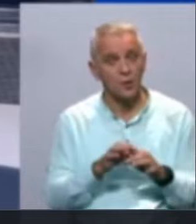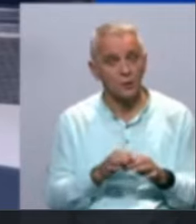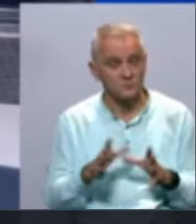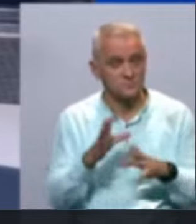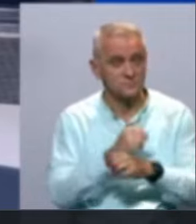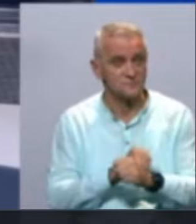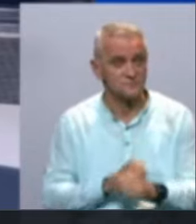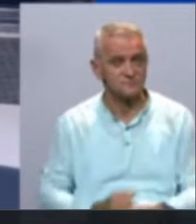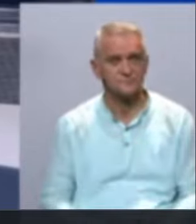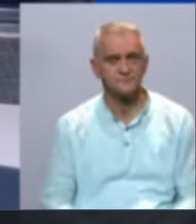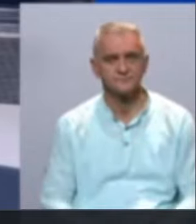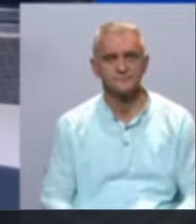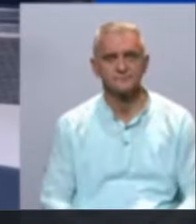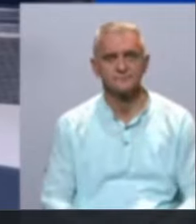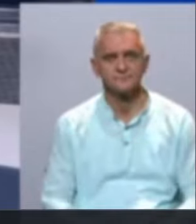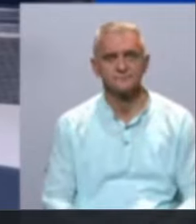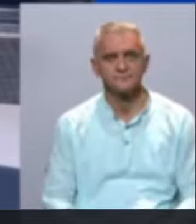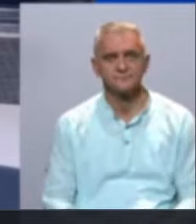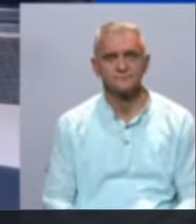plodom?